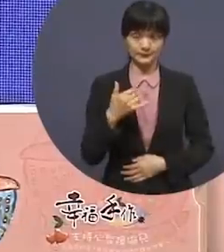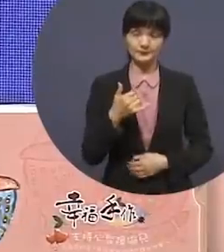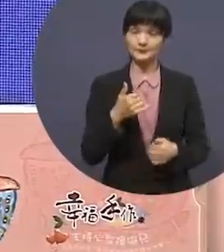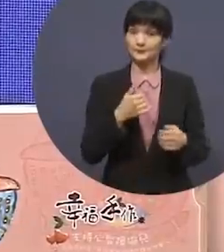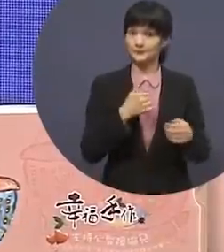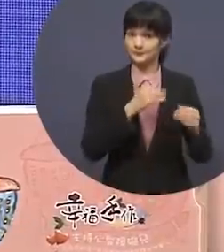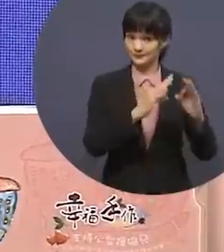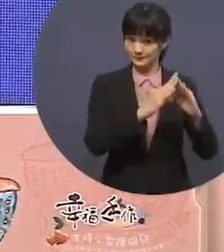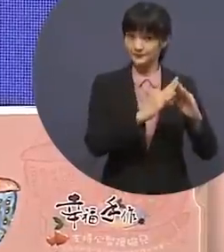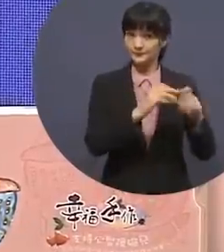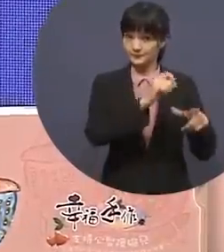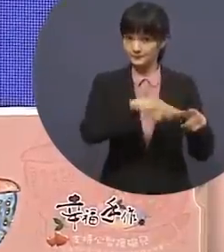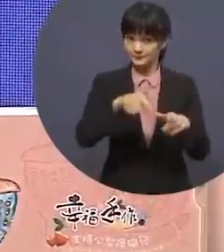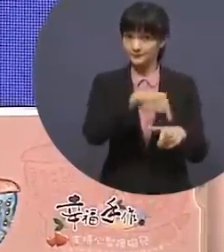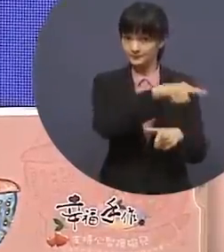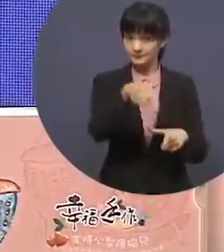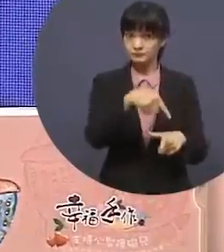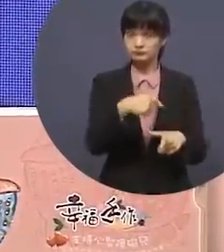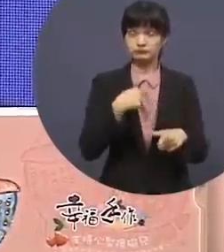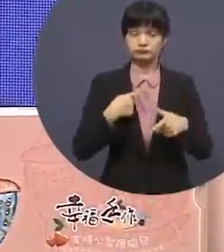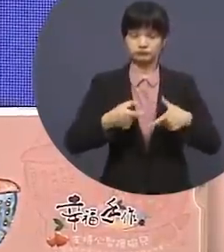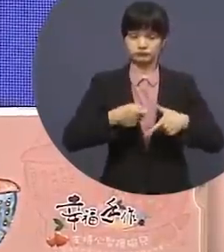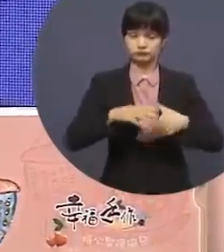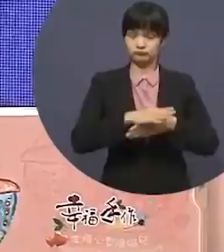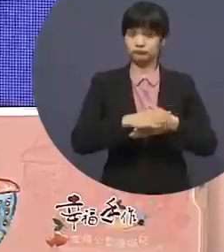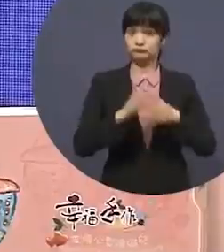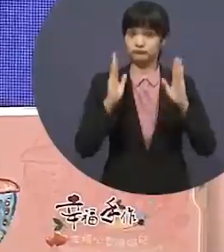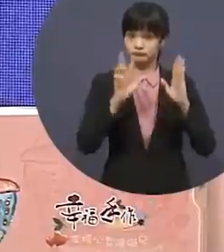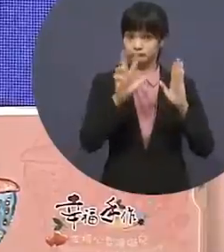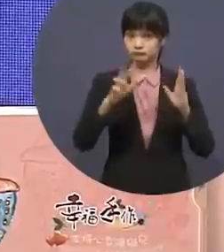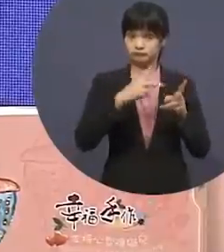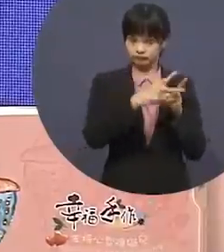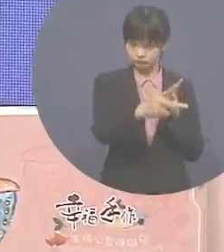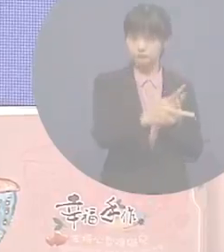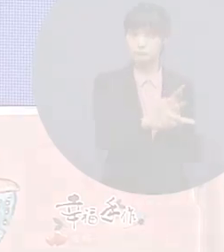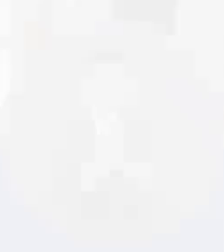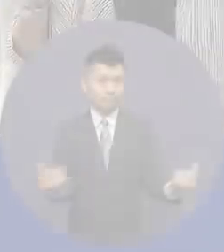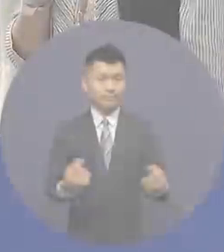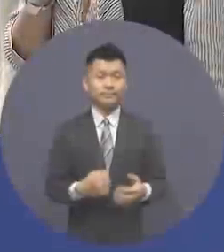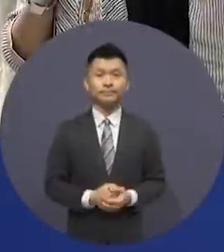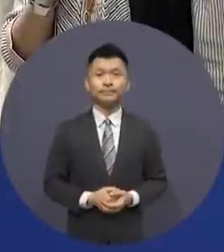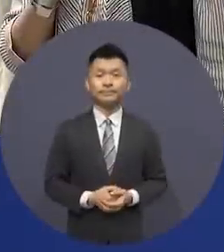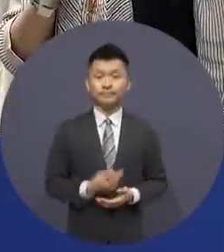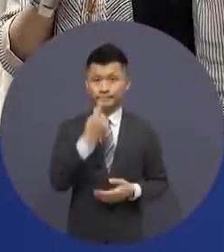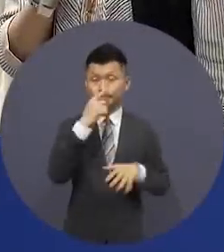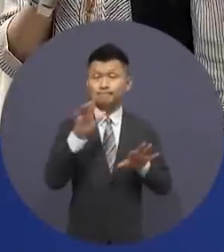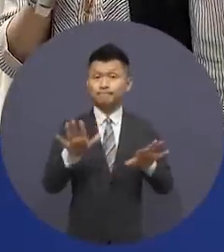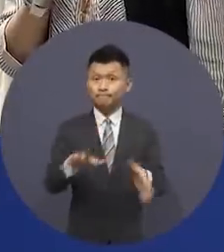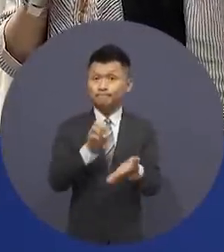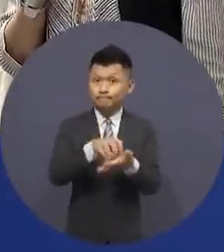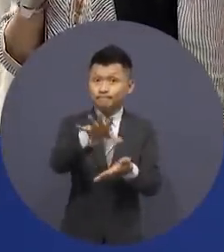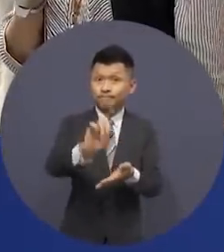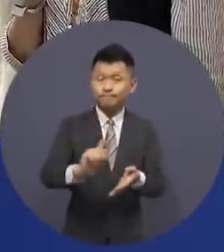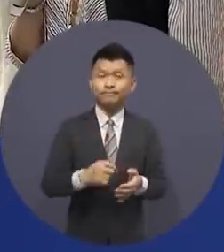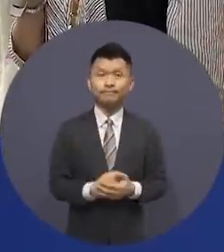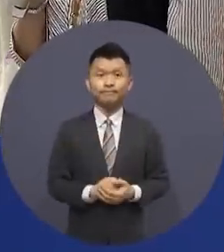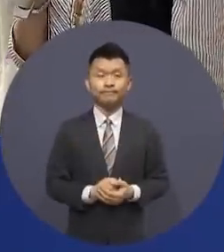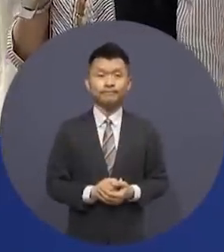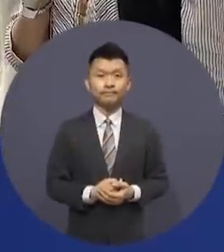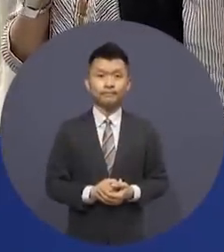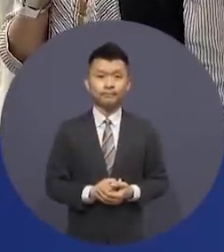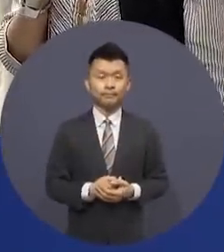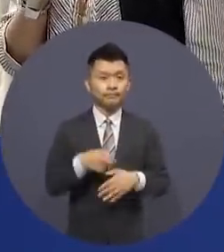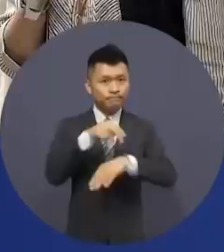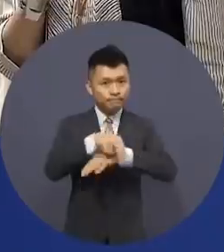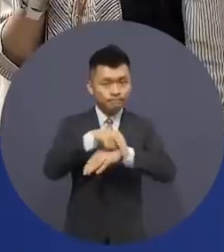公文，他都解扣了，所以他们都也还给当事人。 今天要跟大家报告的是两个比较不